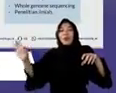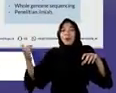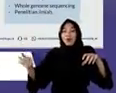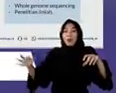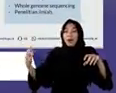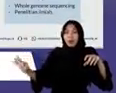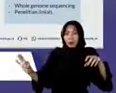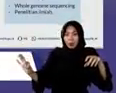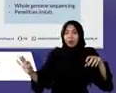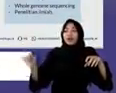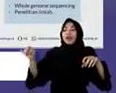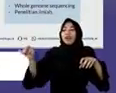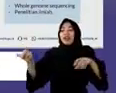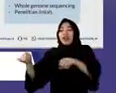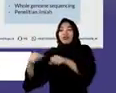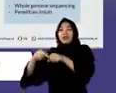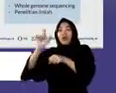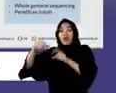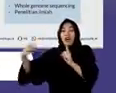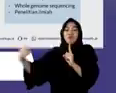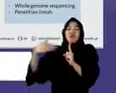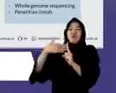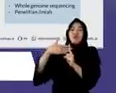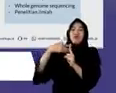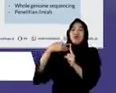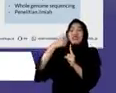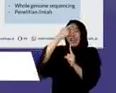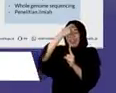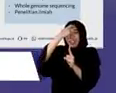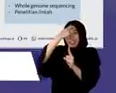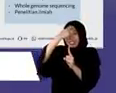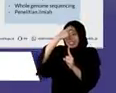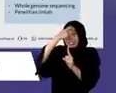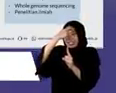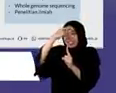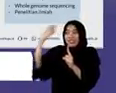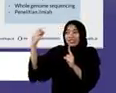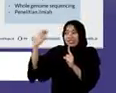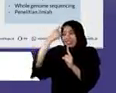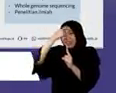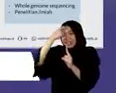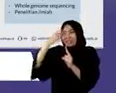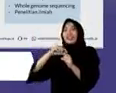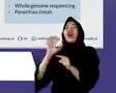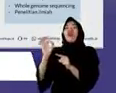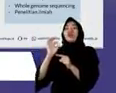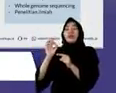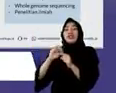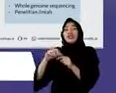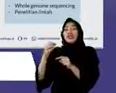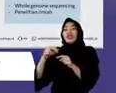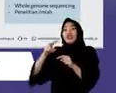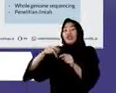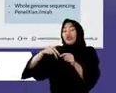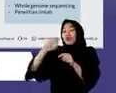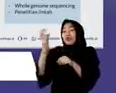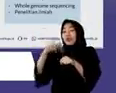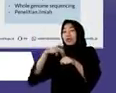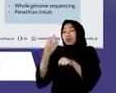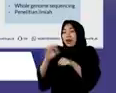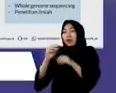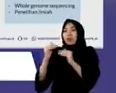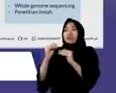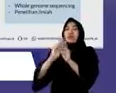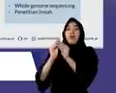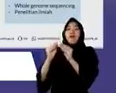dan menyebabkan angka kasus yang tinggi, maka kemungkinan virus bermutasi pun juga semakin meningkat. Semakin besar